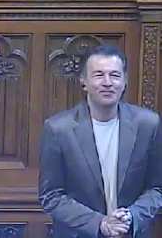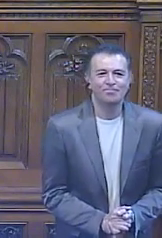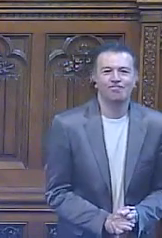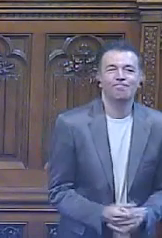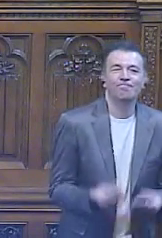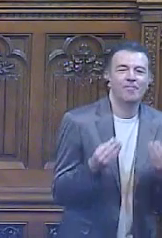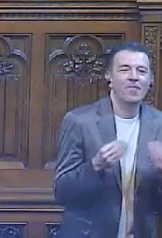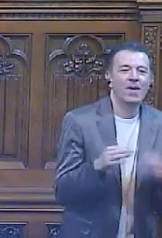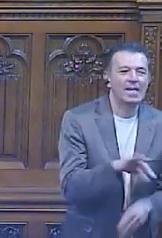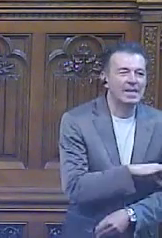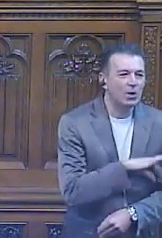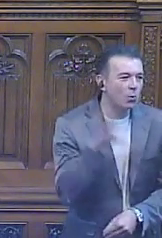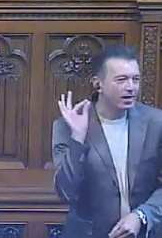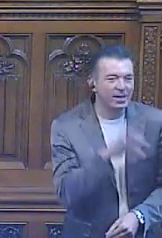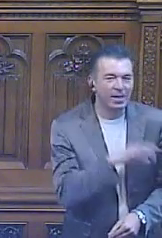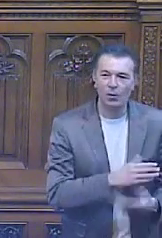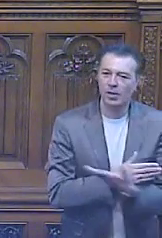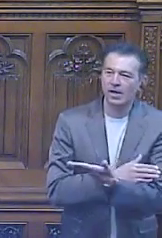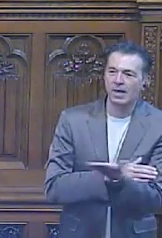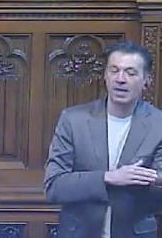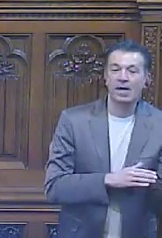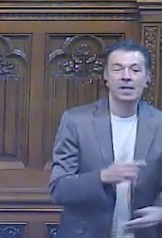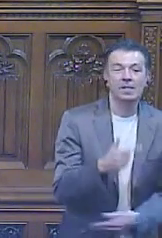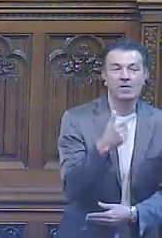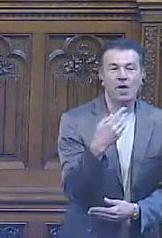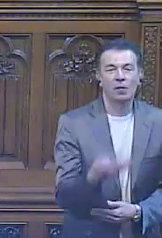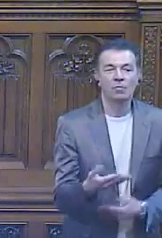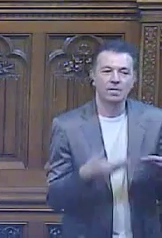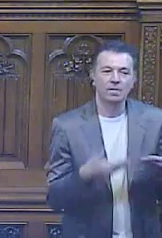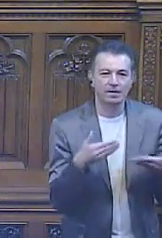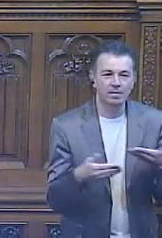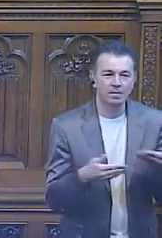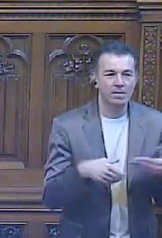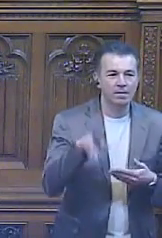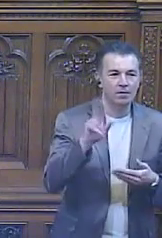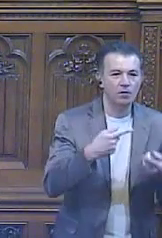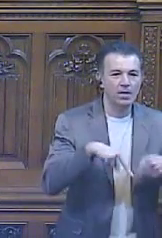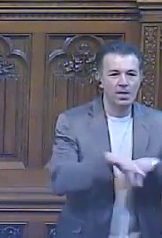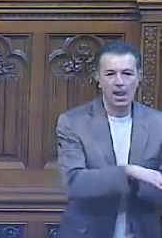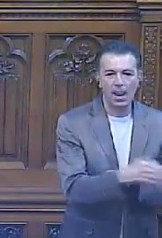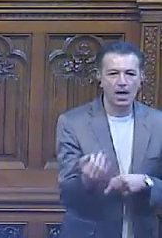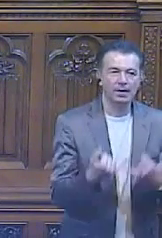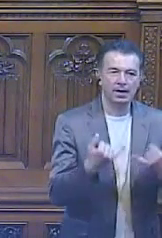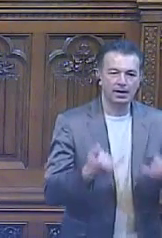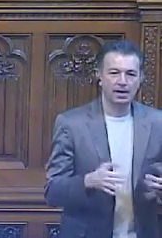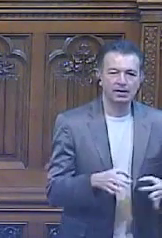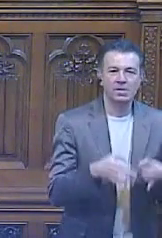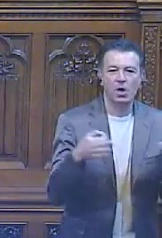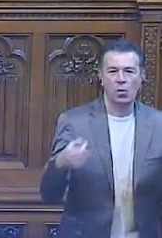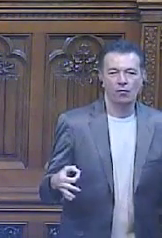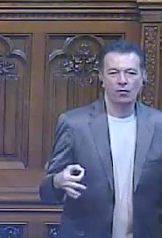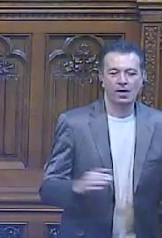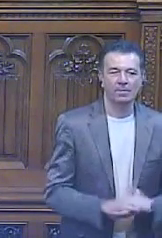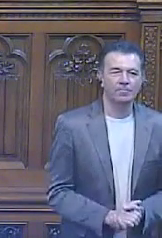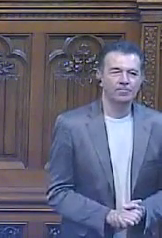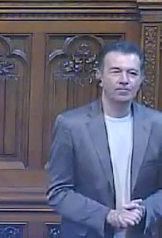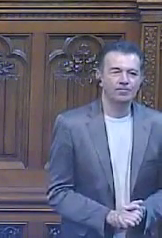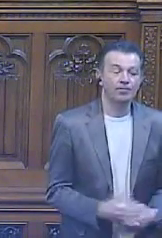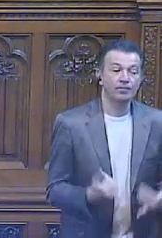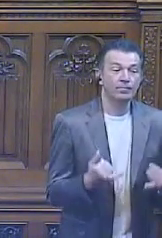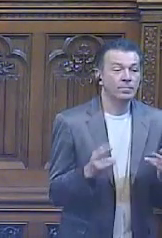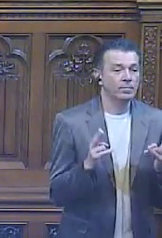Werte Kolleginnen und Kollegen, die 42. Sitzung des Wiener Landtages ist somit eröffnet und